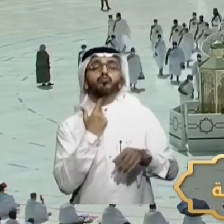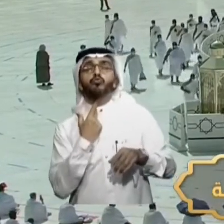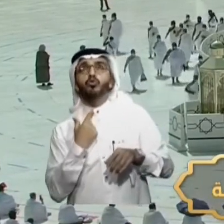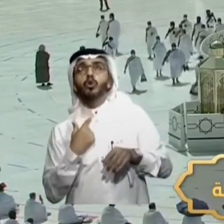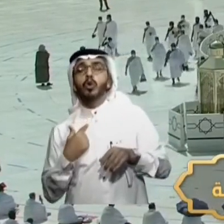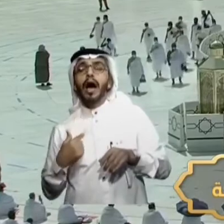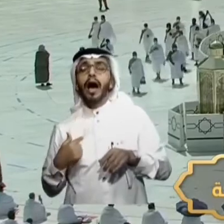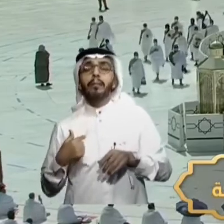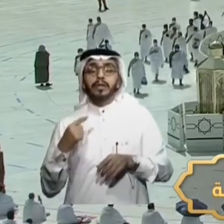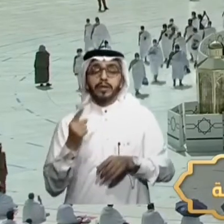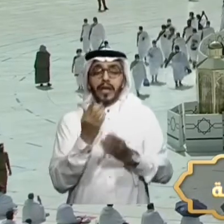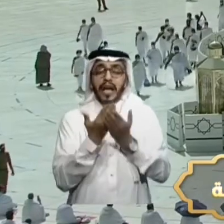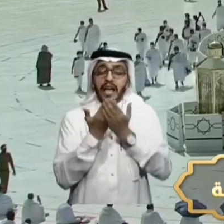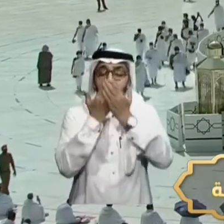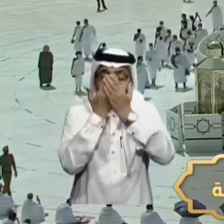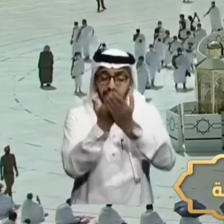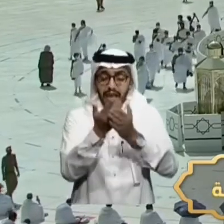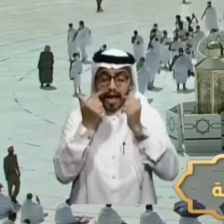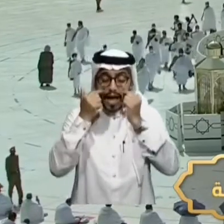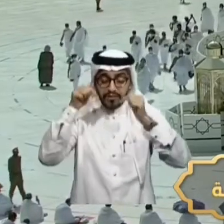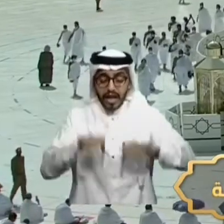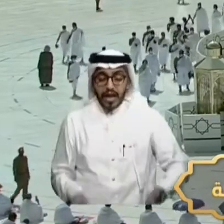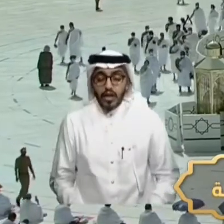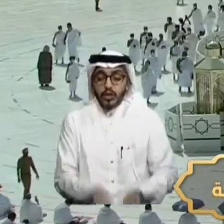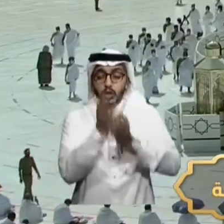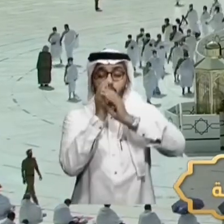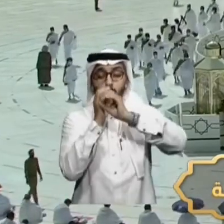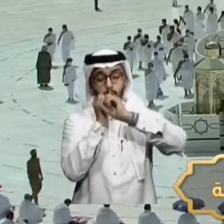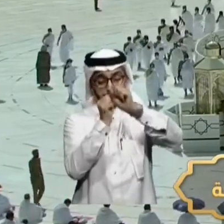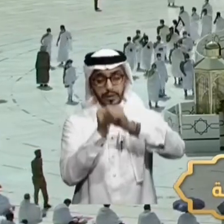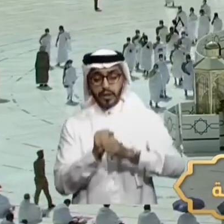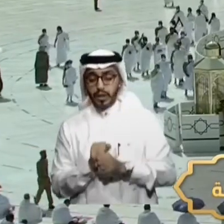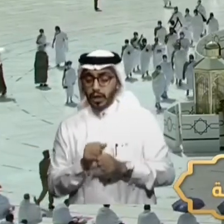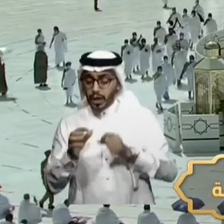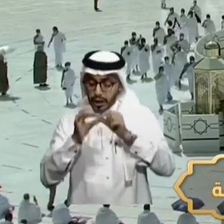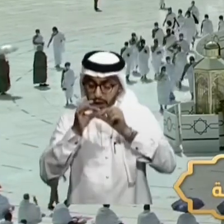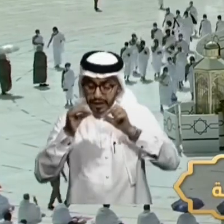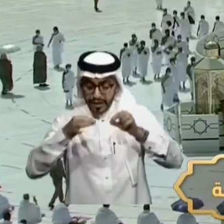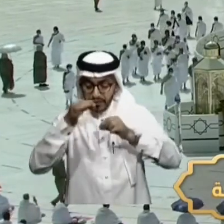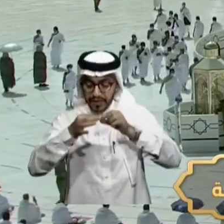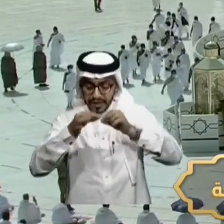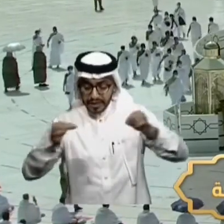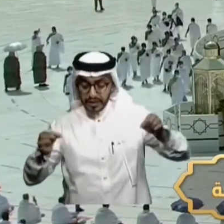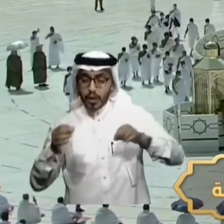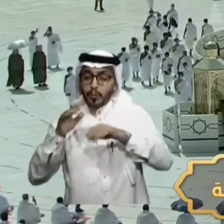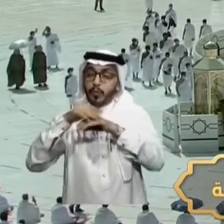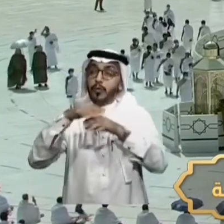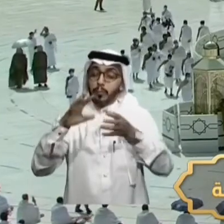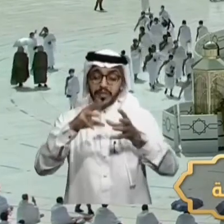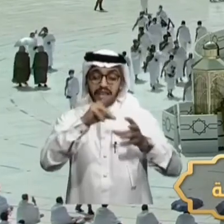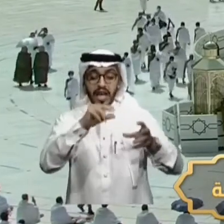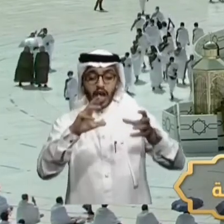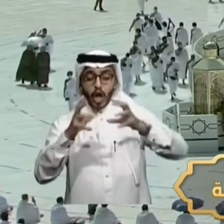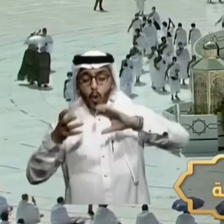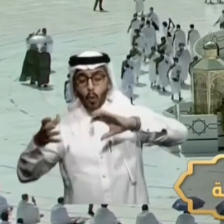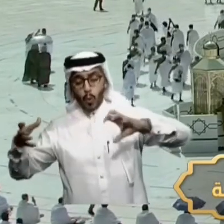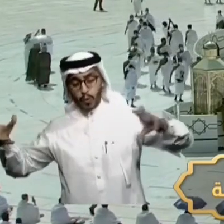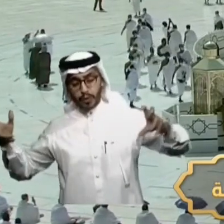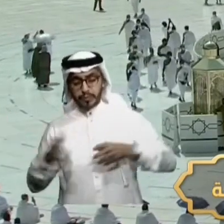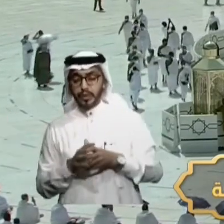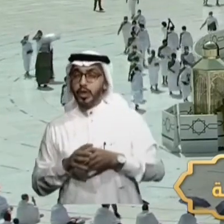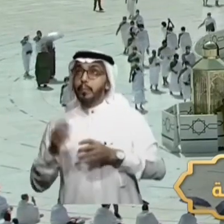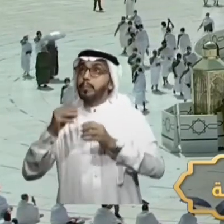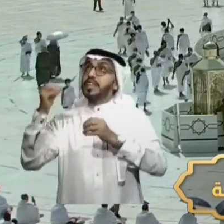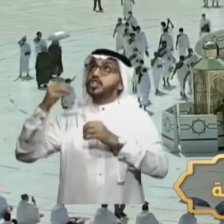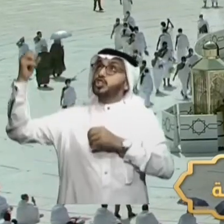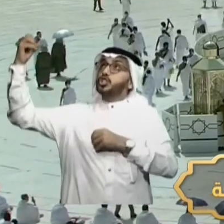أراد السلامة في دنياه وأخراه، بل هي المنظومة المتألقة والكوكبة المتلألئة